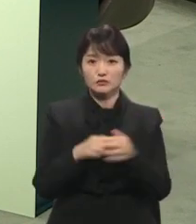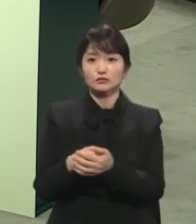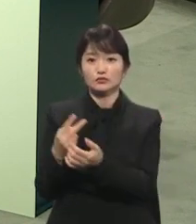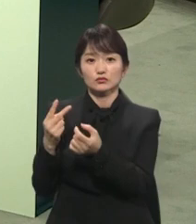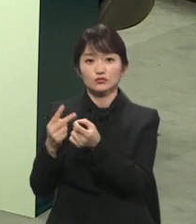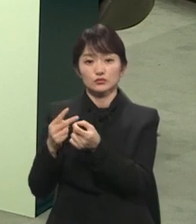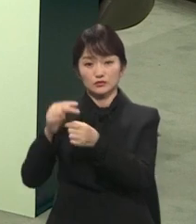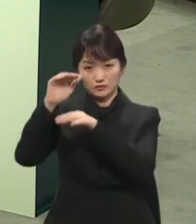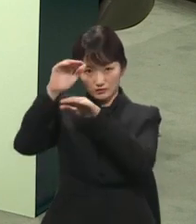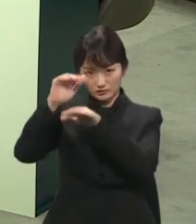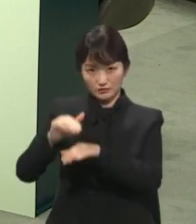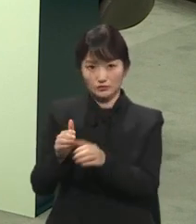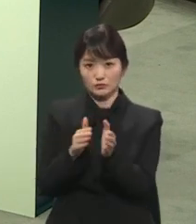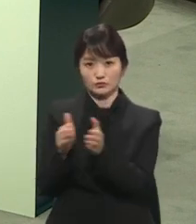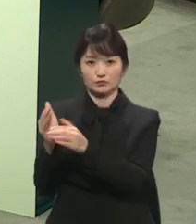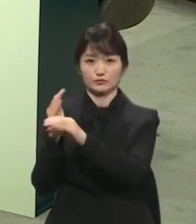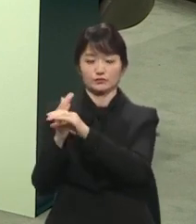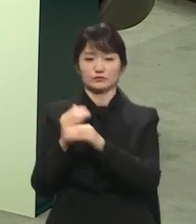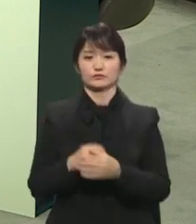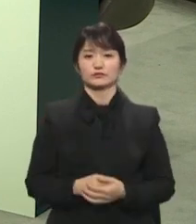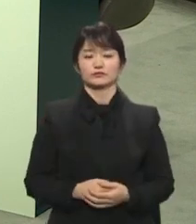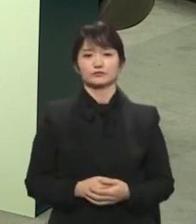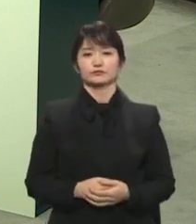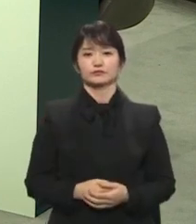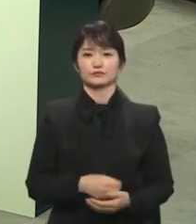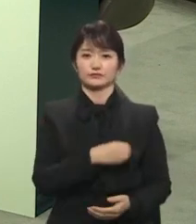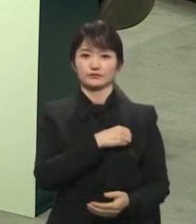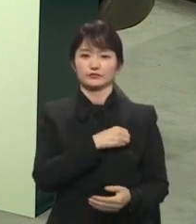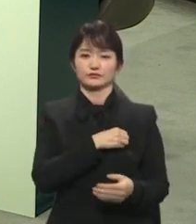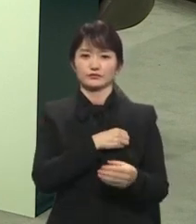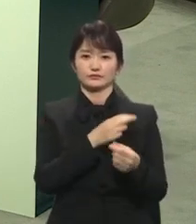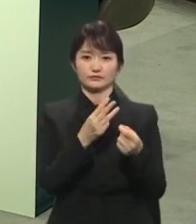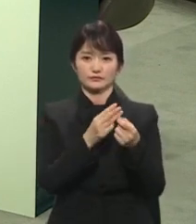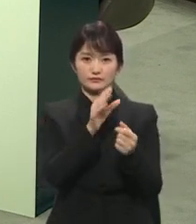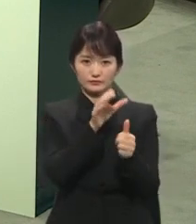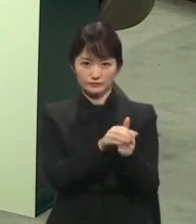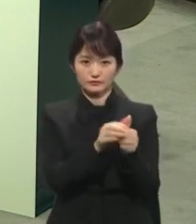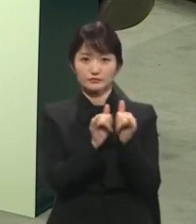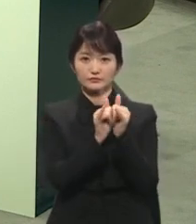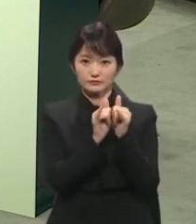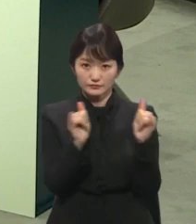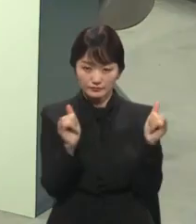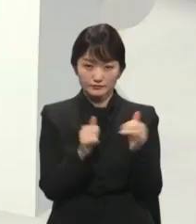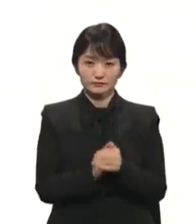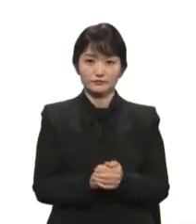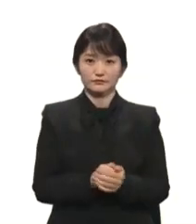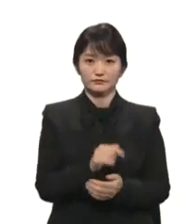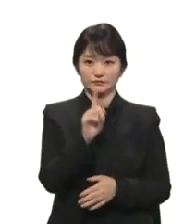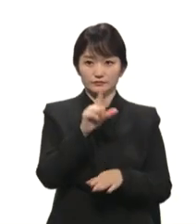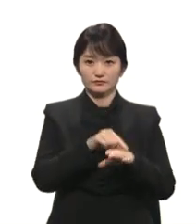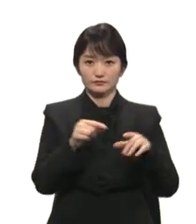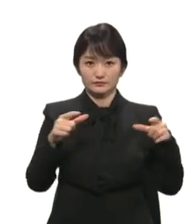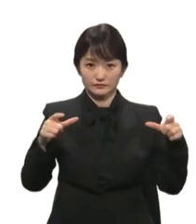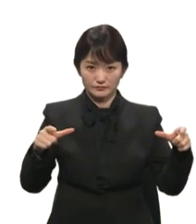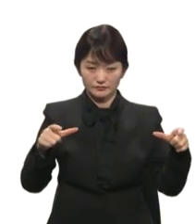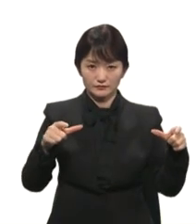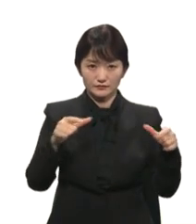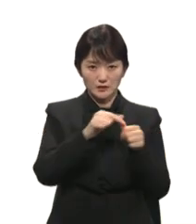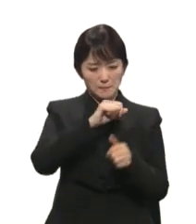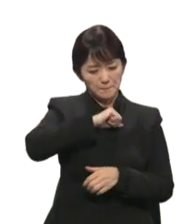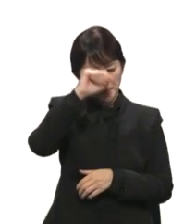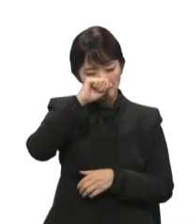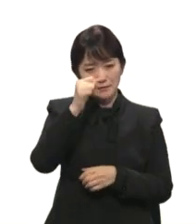나온 얘기를 보면 그니까 소위 중진 그니까 3선 이상 의원들을 겨냥해서 한 지역구에서 세 번 했으면 된 거